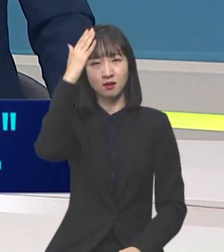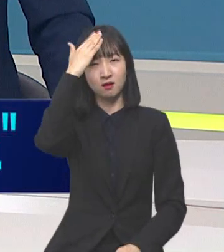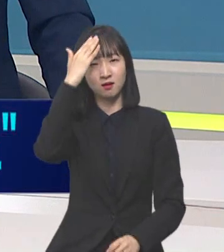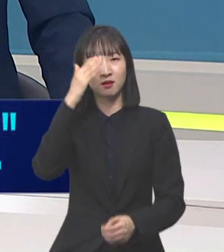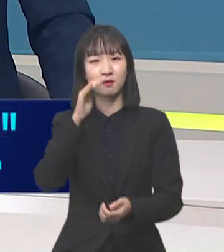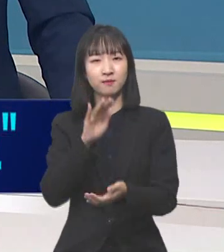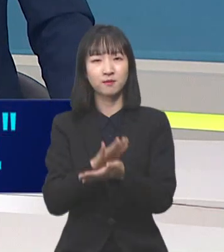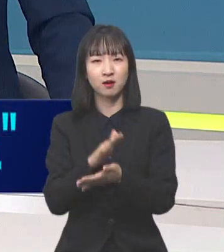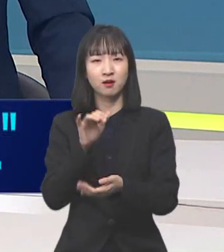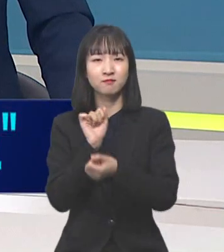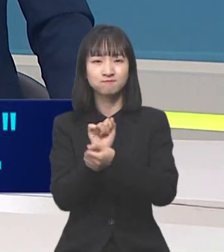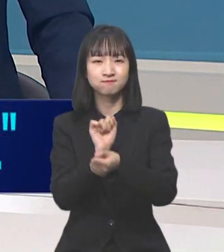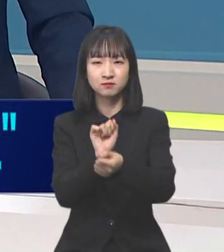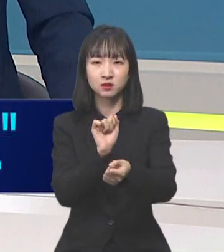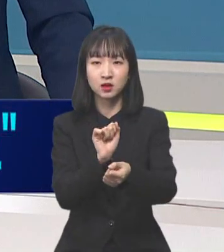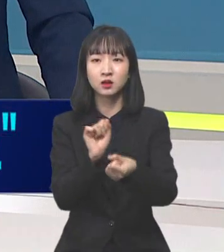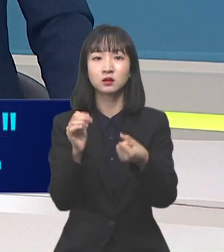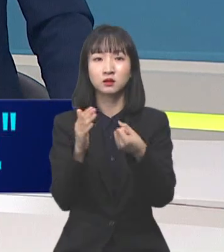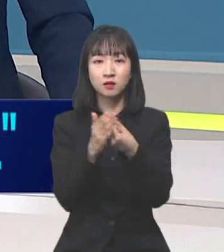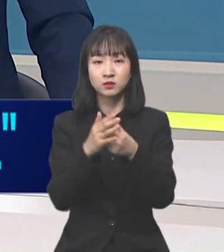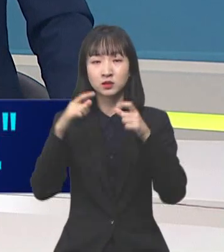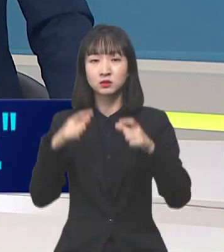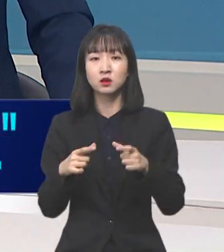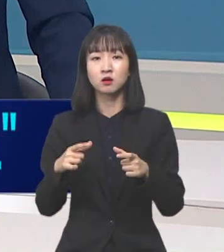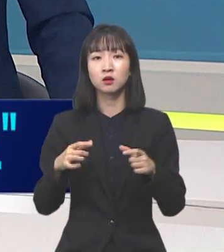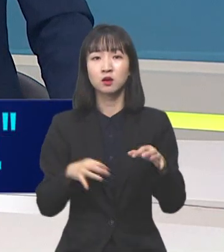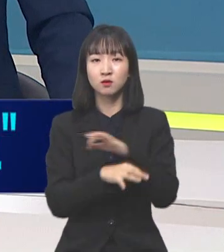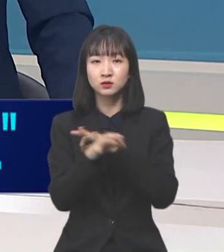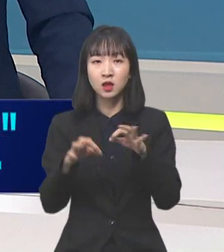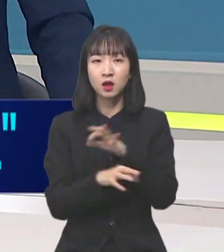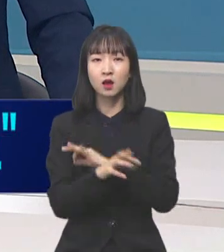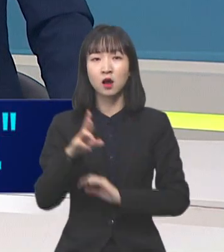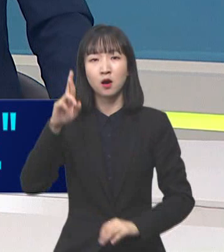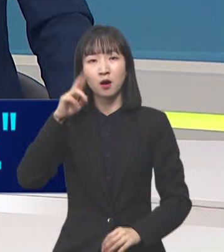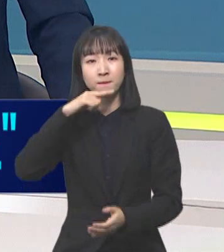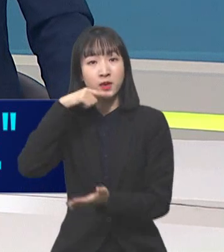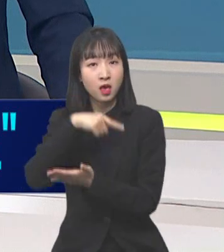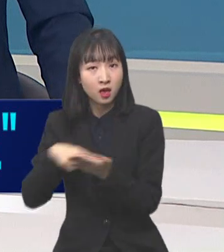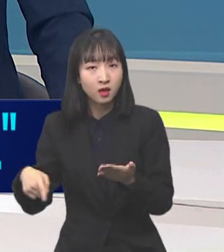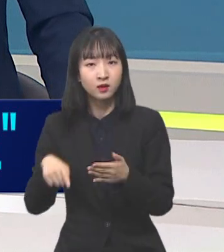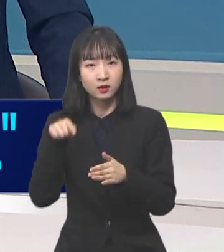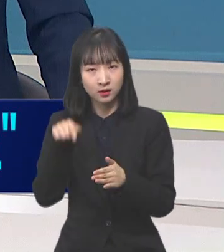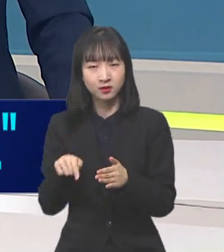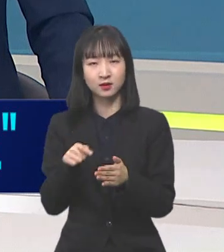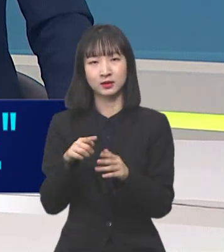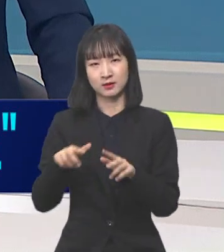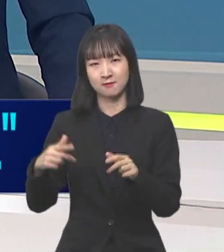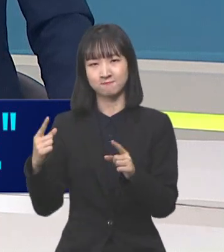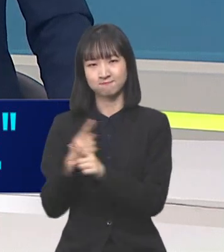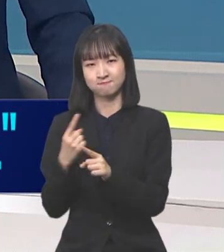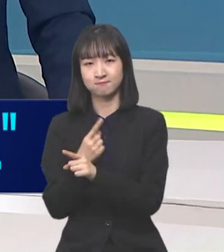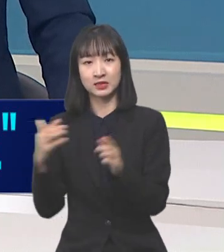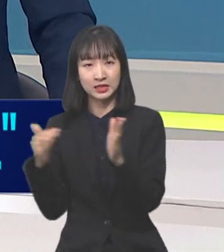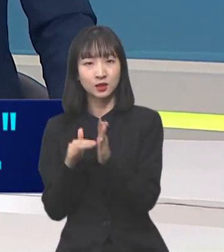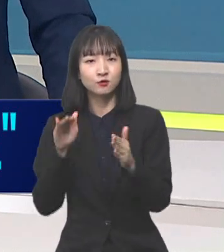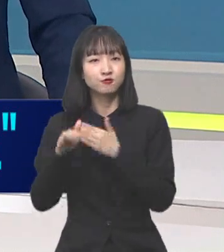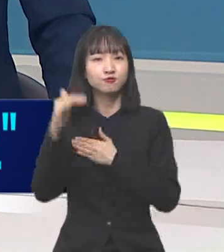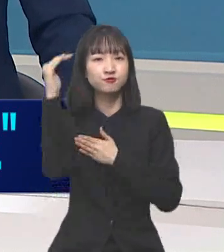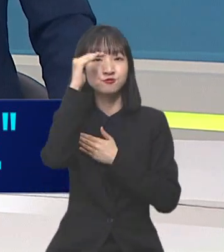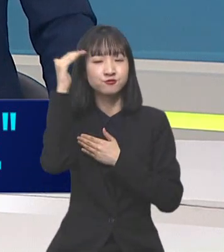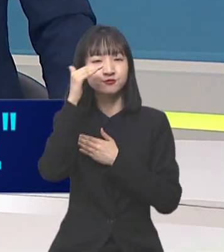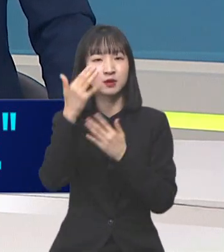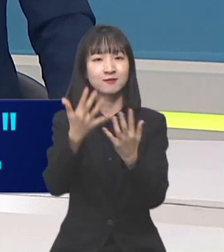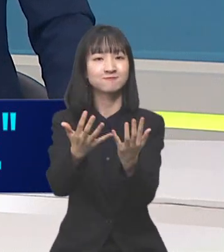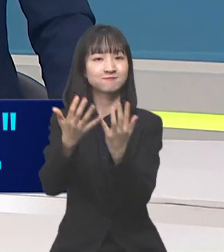지역경제에 큰 타격을 입은 강화군 2 최근 내부 수습을 마무리하고 본격적인 관광객 맞이 해 나섰습니다 이번 주말은